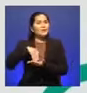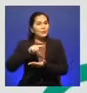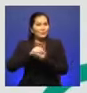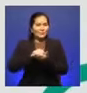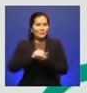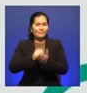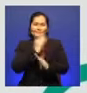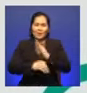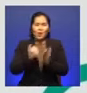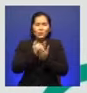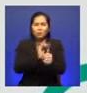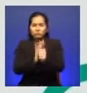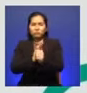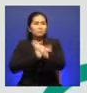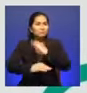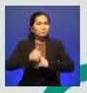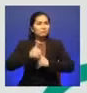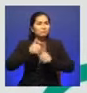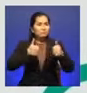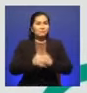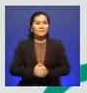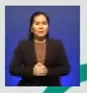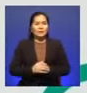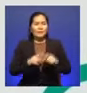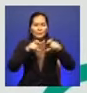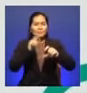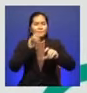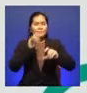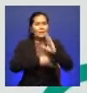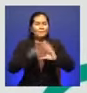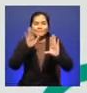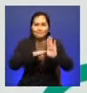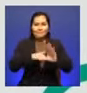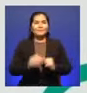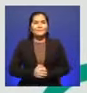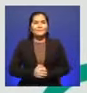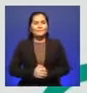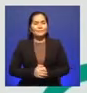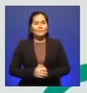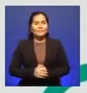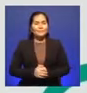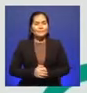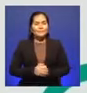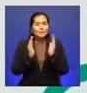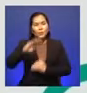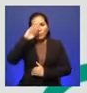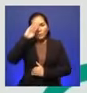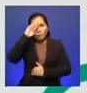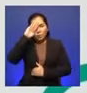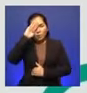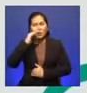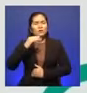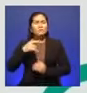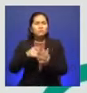จะช่วยเหลือคนพิการนะครับในเรื่องของการขึ้นทะเบียนคนพิการนะครับในเรื่องของผู้ป่วยเรื้อรังนะครับเราก็มี